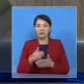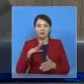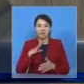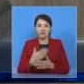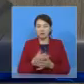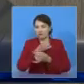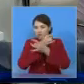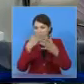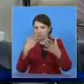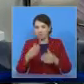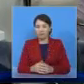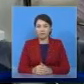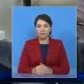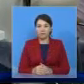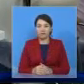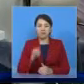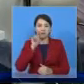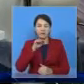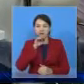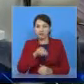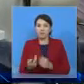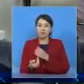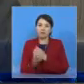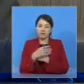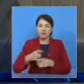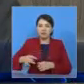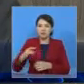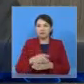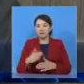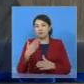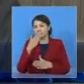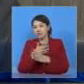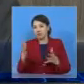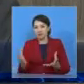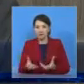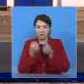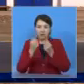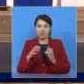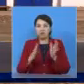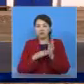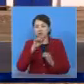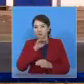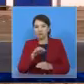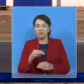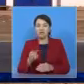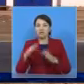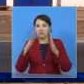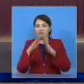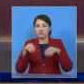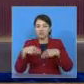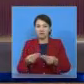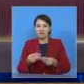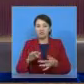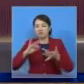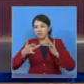касательно сферы культуры. А молодым специалистам, которые приезжают в район, оказывается всяческая поддержка. 9 специалистам выдали жилье, обеспечен